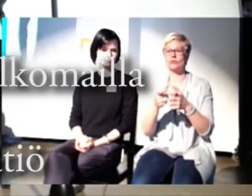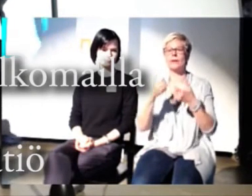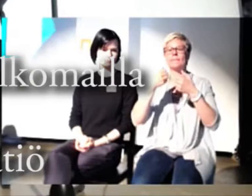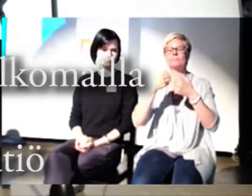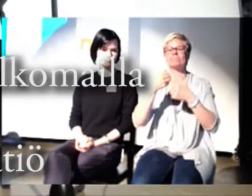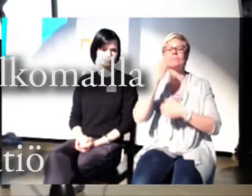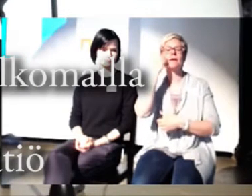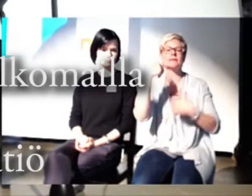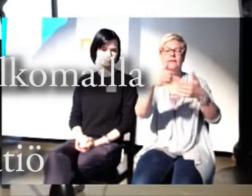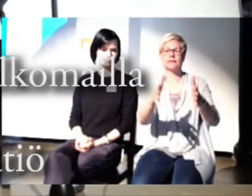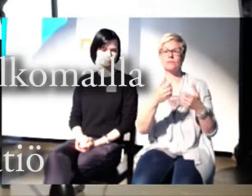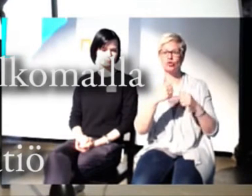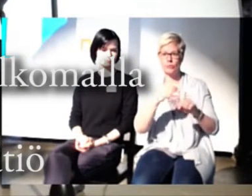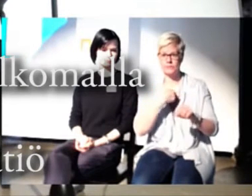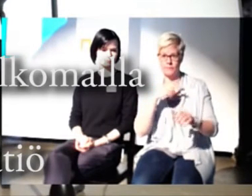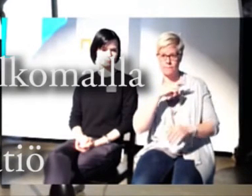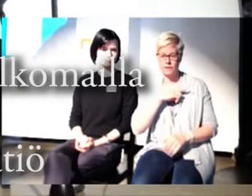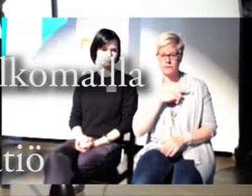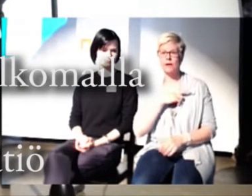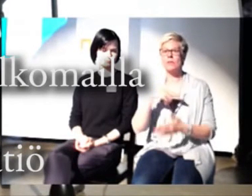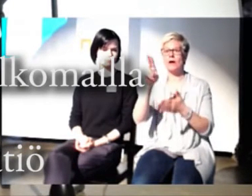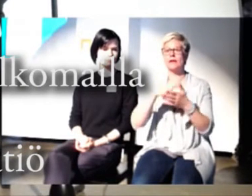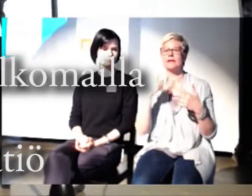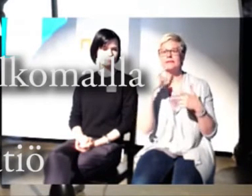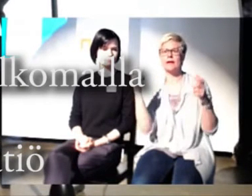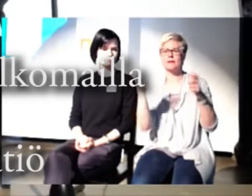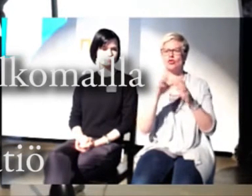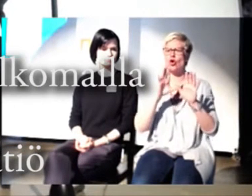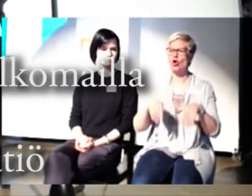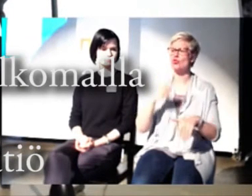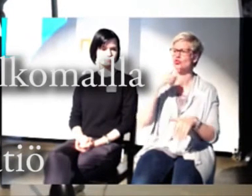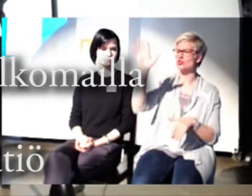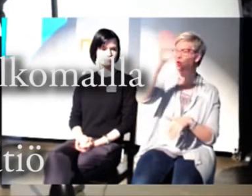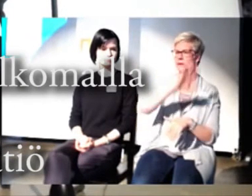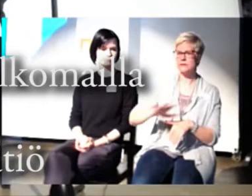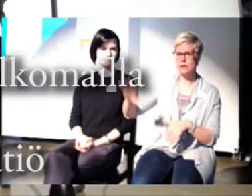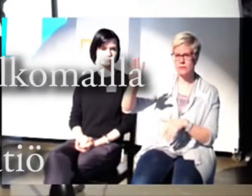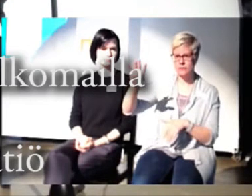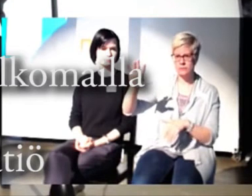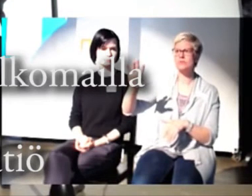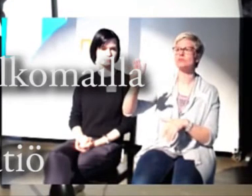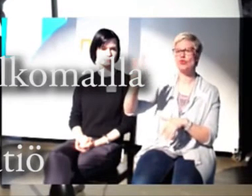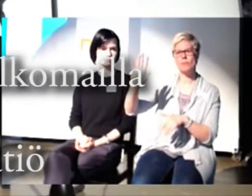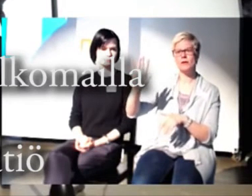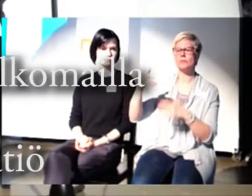Ja ateljesäätiöllä on ollut myös Suomessa myös tällainen laajempi kansallinen tehtävä.